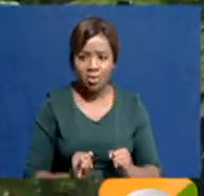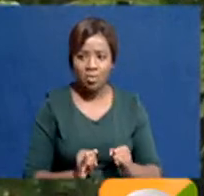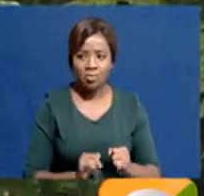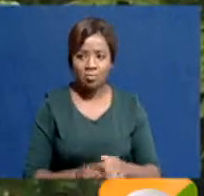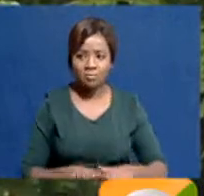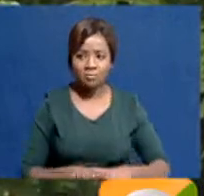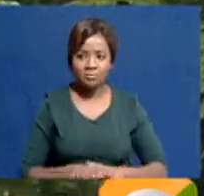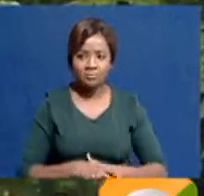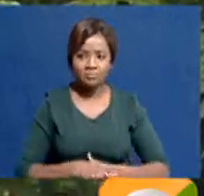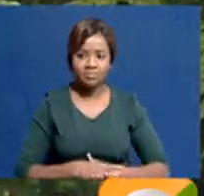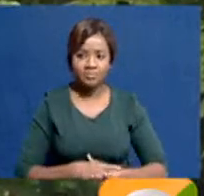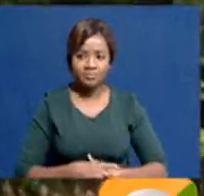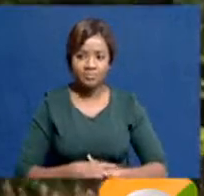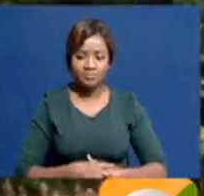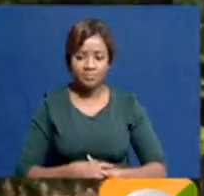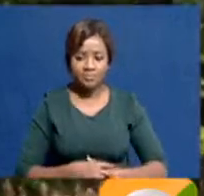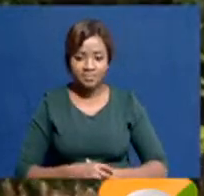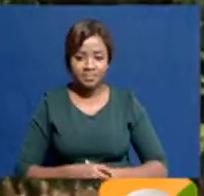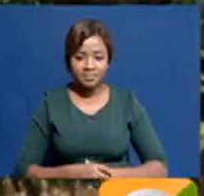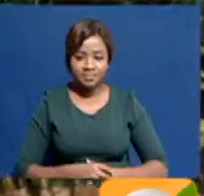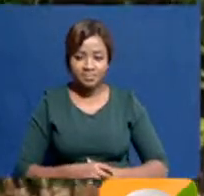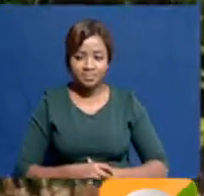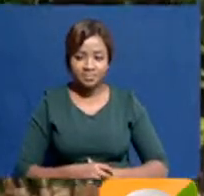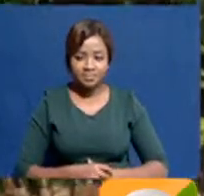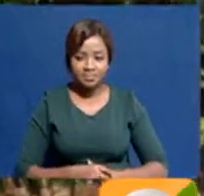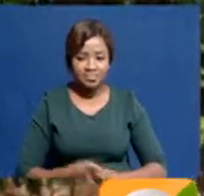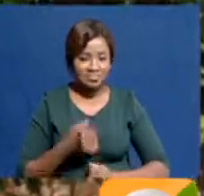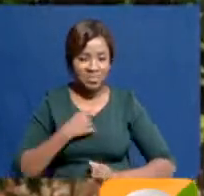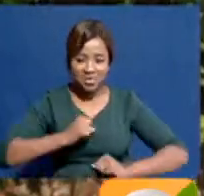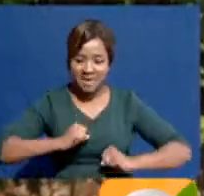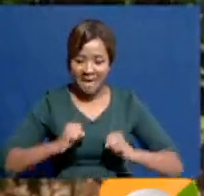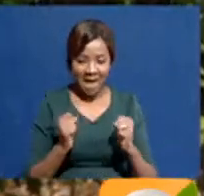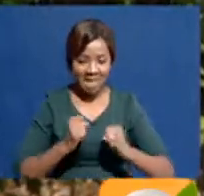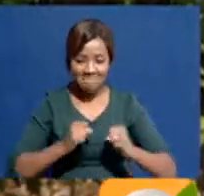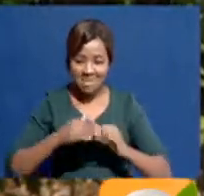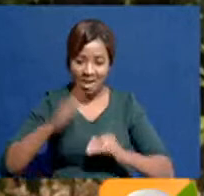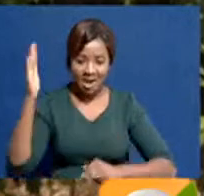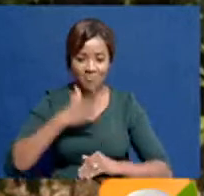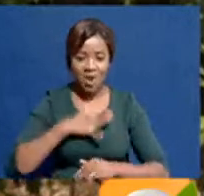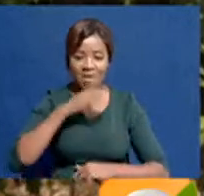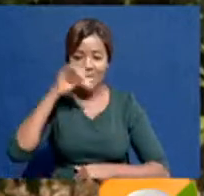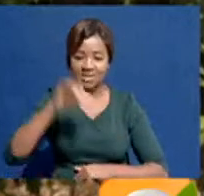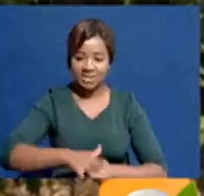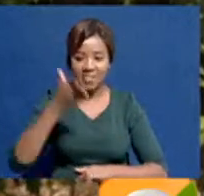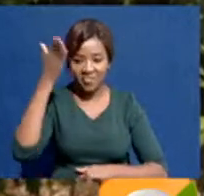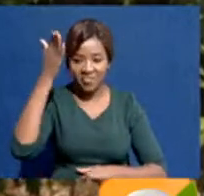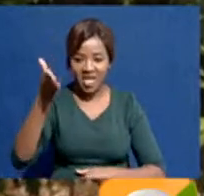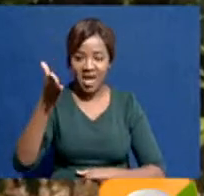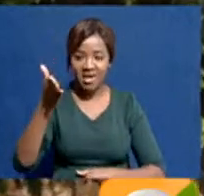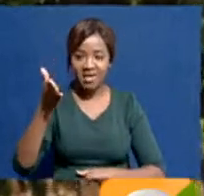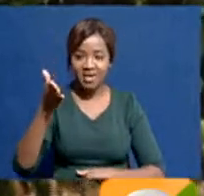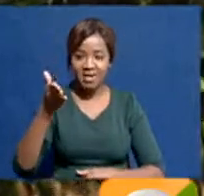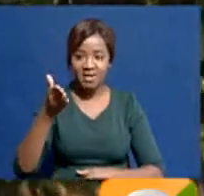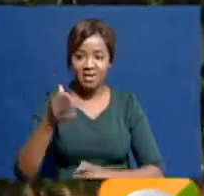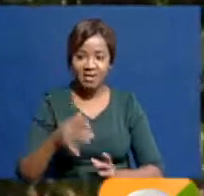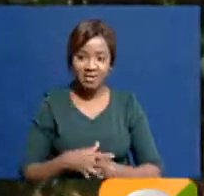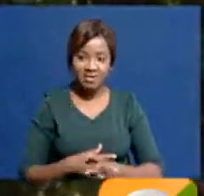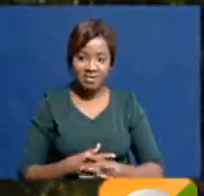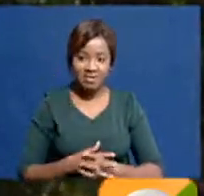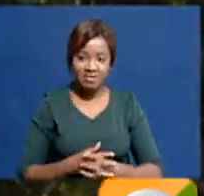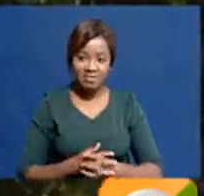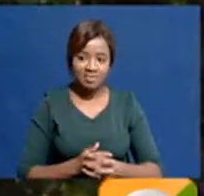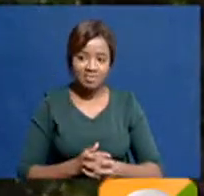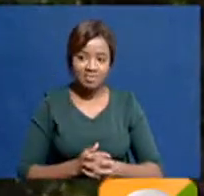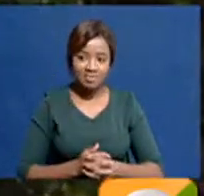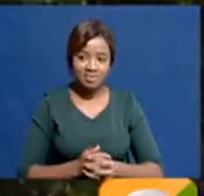atui, akiweka tu atui. Mimi nafurahi sana mtoto yangu iko, lakini na hiyo ni mtoto yangu. Sasa mimi hapana naona ni mtoto